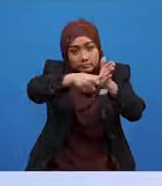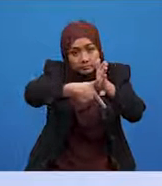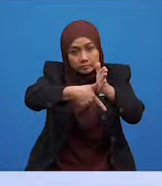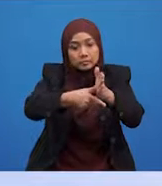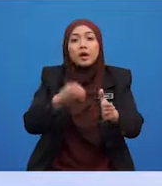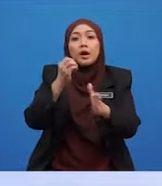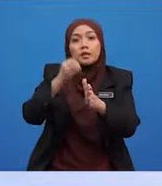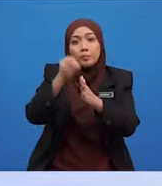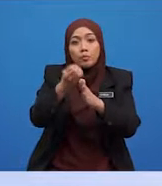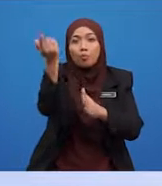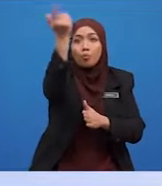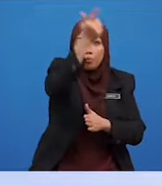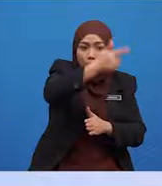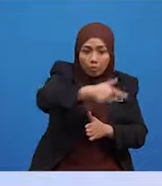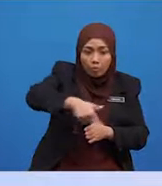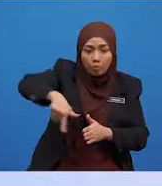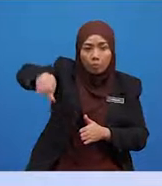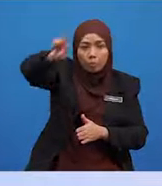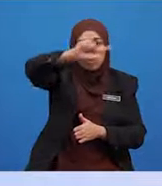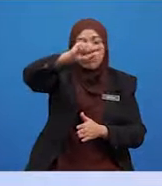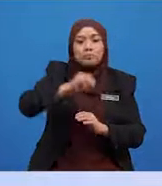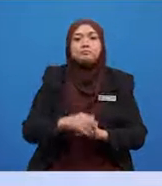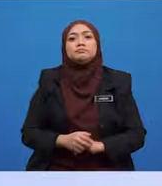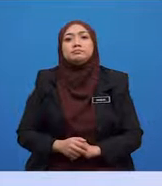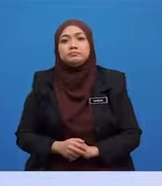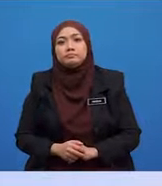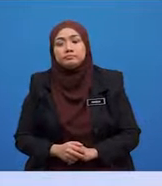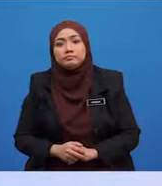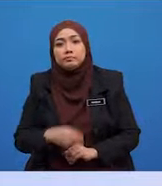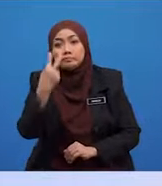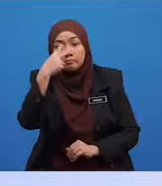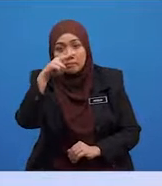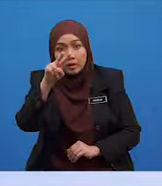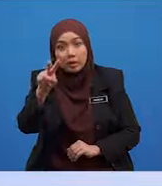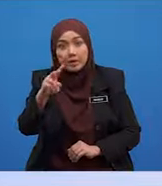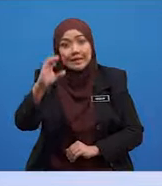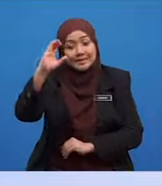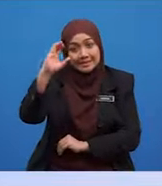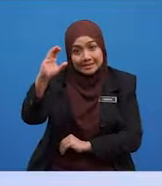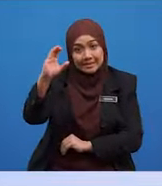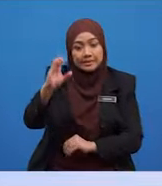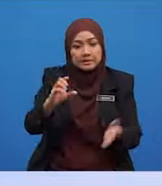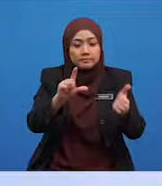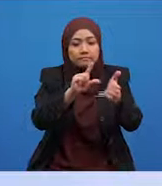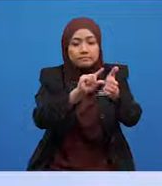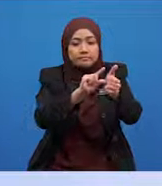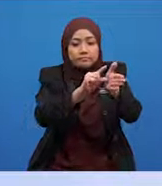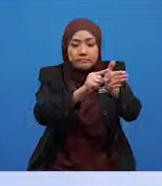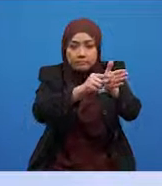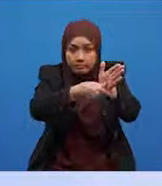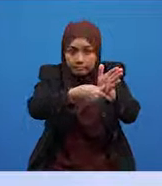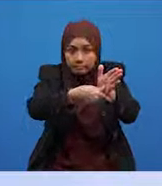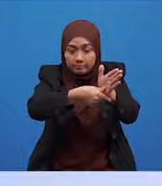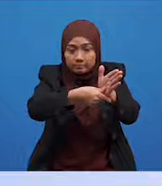lilit. Seterusnya, bahagian yang dilabel dengan C ialah jejari.